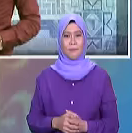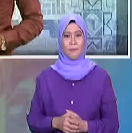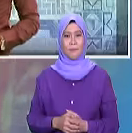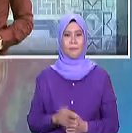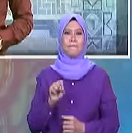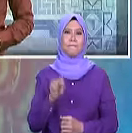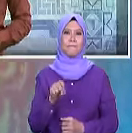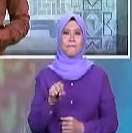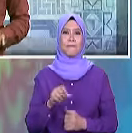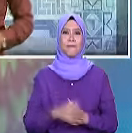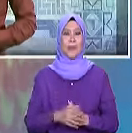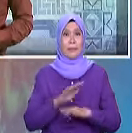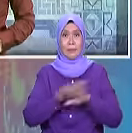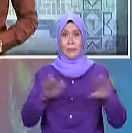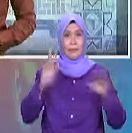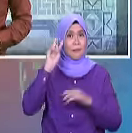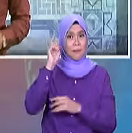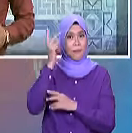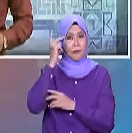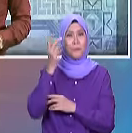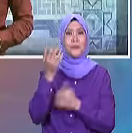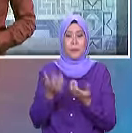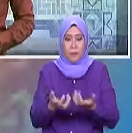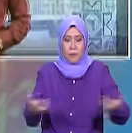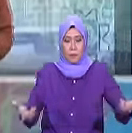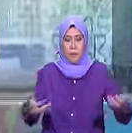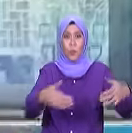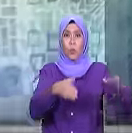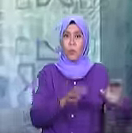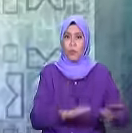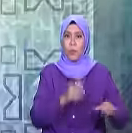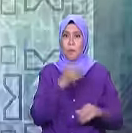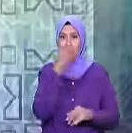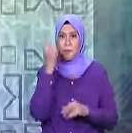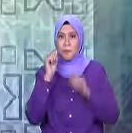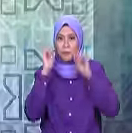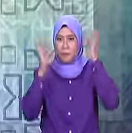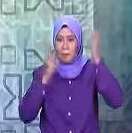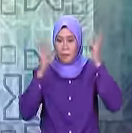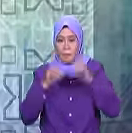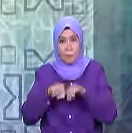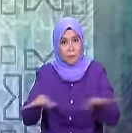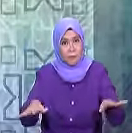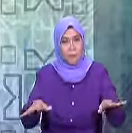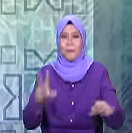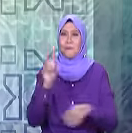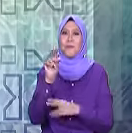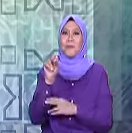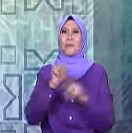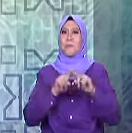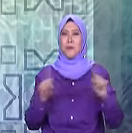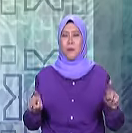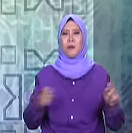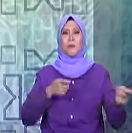Ya, Farhah, jangan salah faham. Pengasingan kubur bukan dibuat kerana bimbang penularan jangkitan, tetapi bertujuan